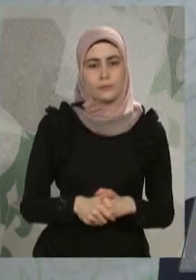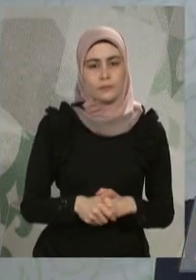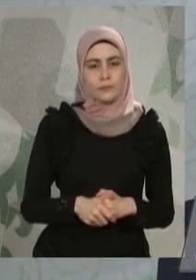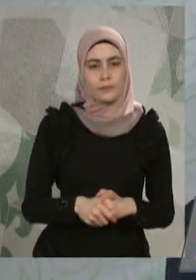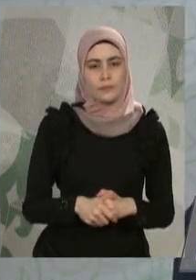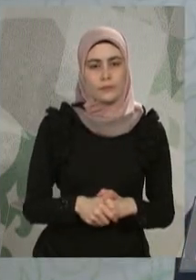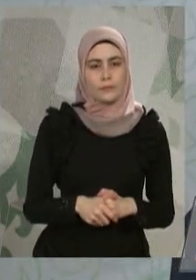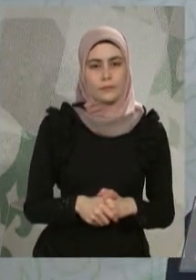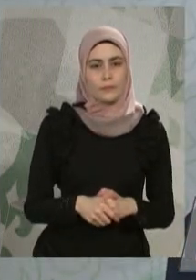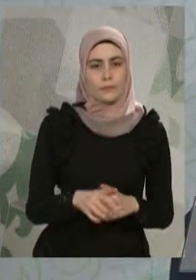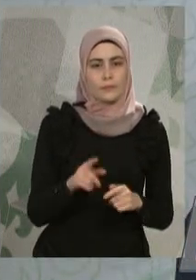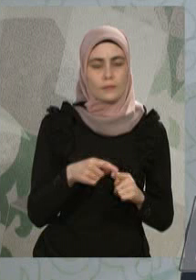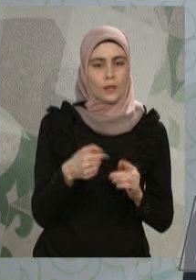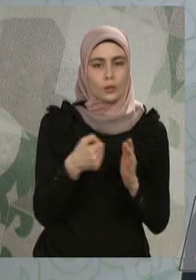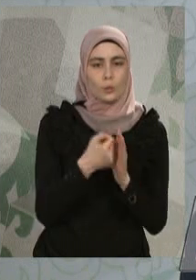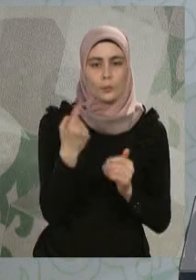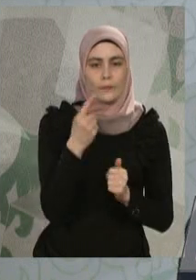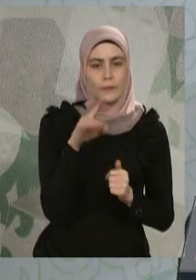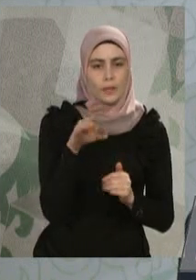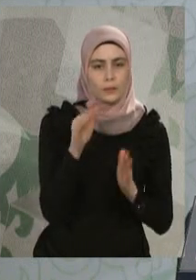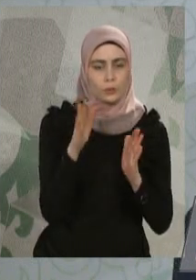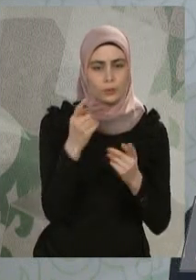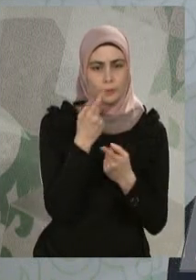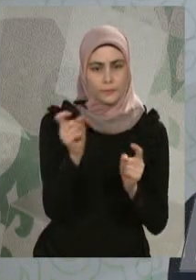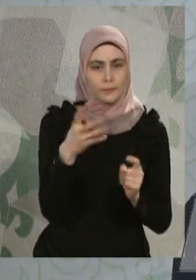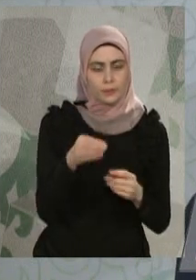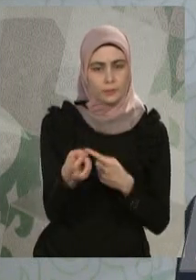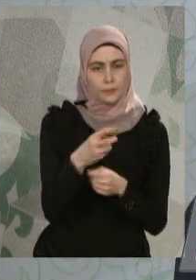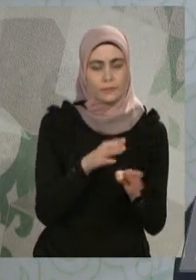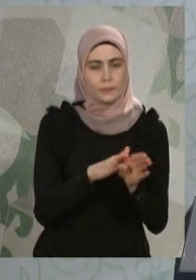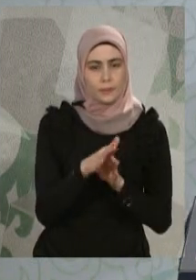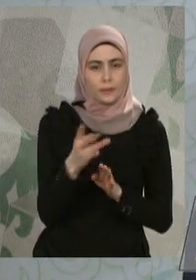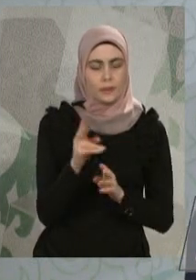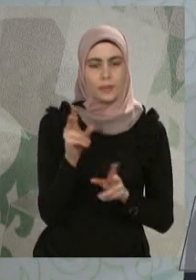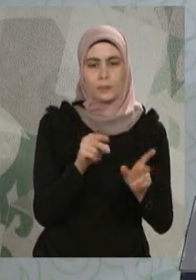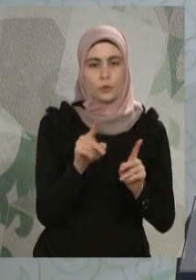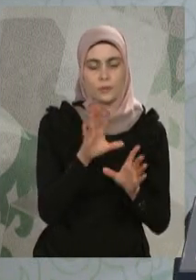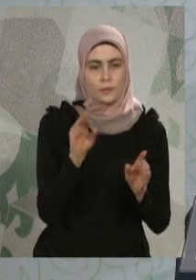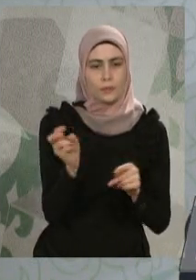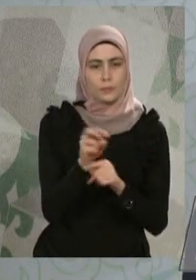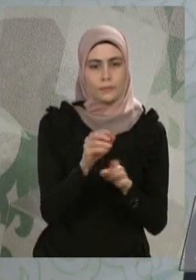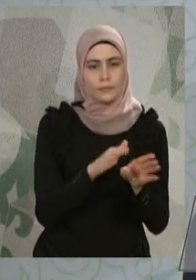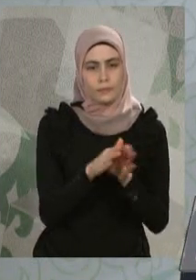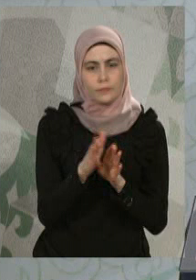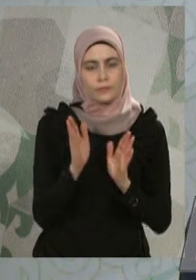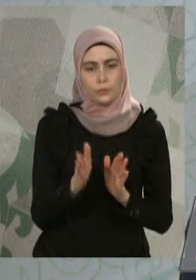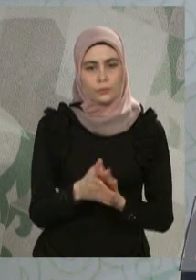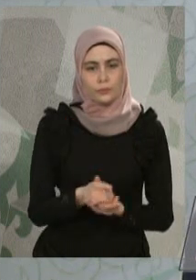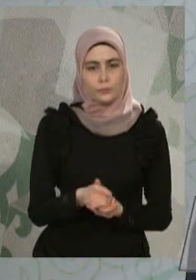Время, отведенное на перерегистрацию, ограничено до 1 марта 2020 года. Надеемся, что граждане, получившие указанное пособие,